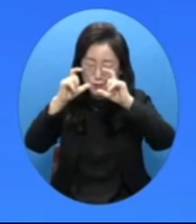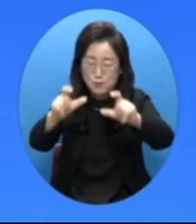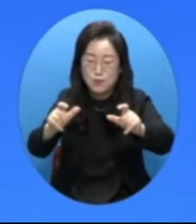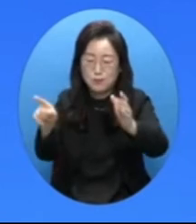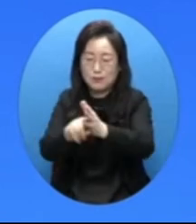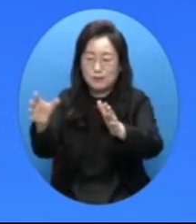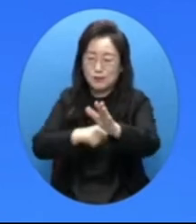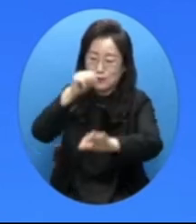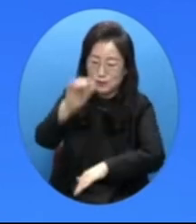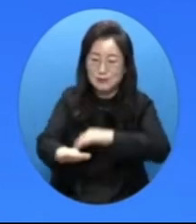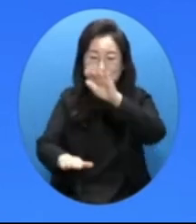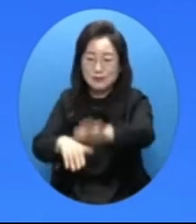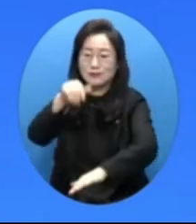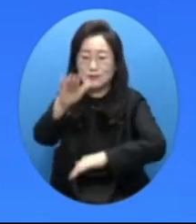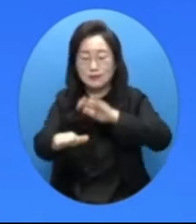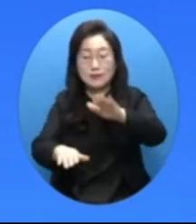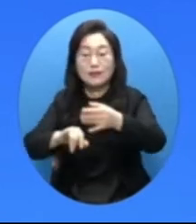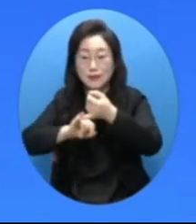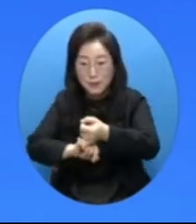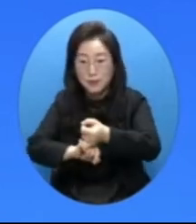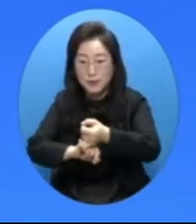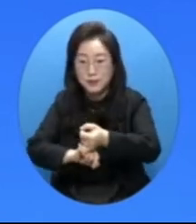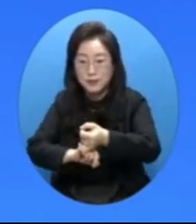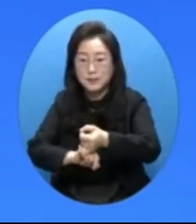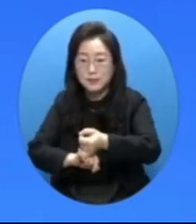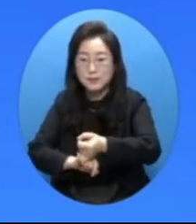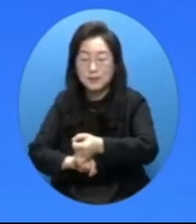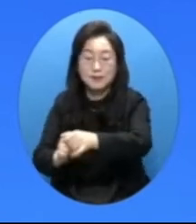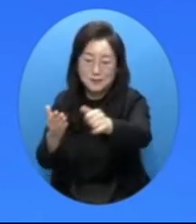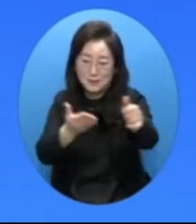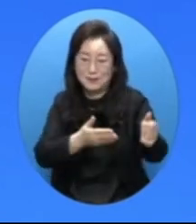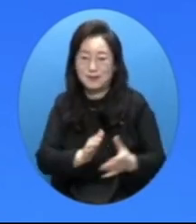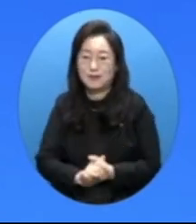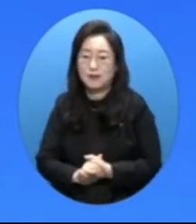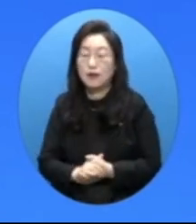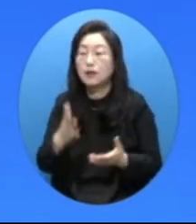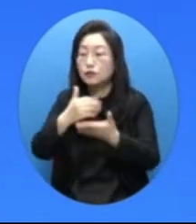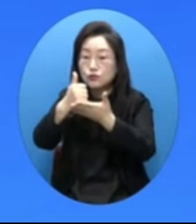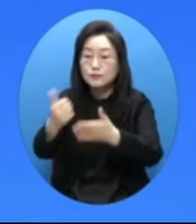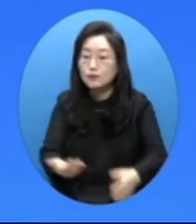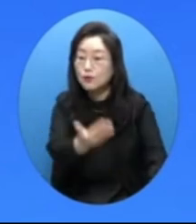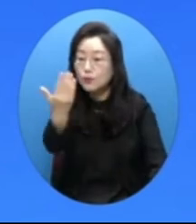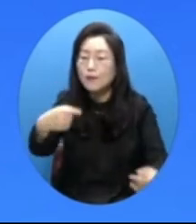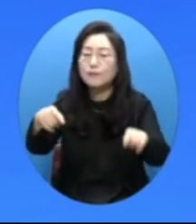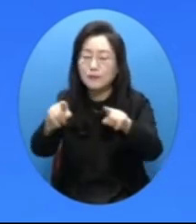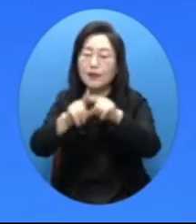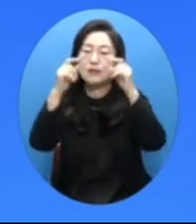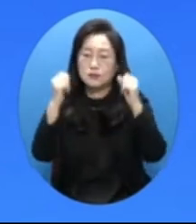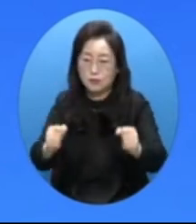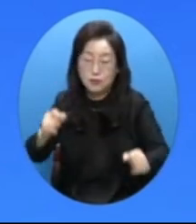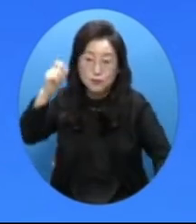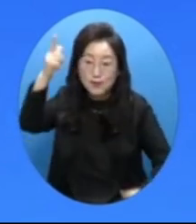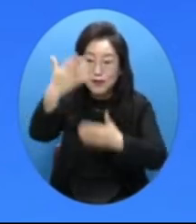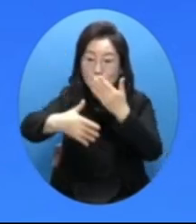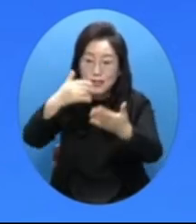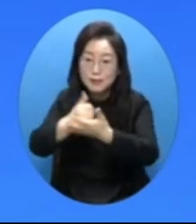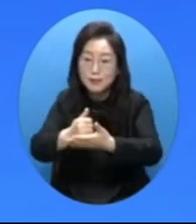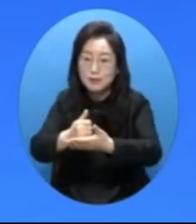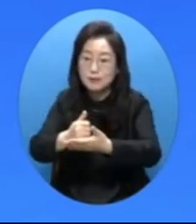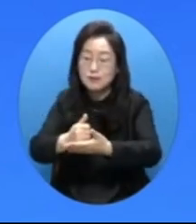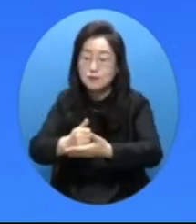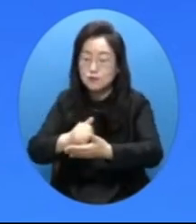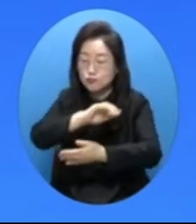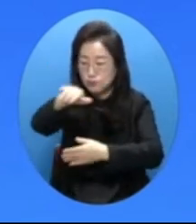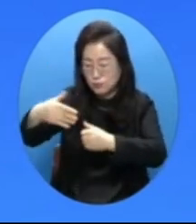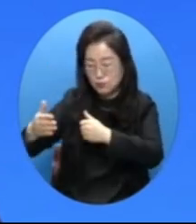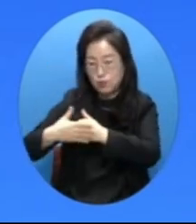전진 또 전진 또 전진을 열어라 주님이 여러분과 함께 하십니다 위대하신 하나님이 우리 하나님이시기